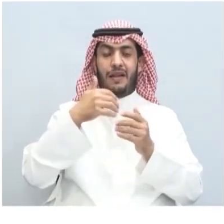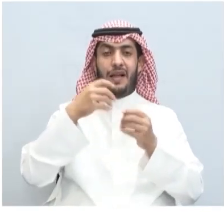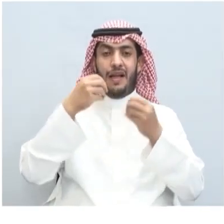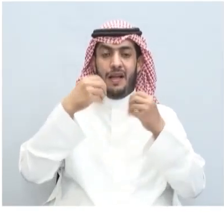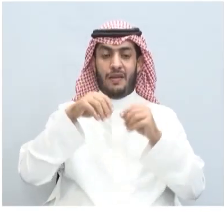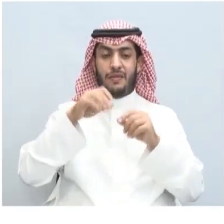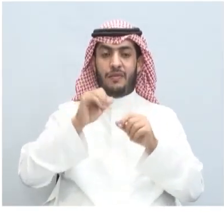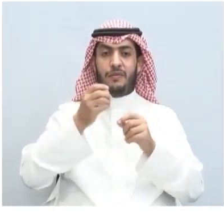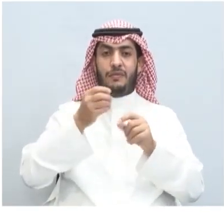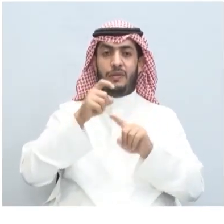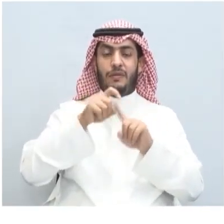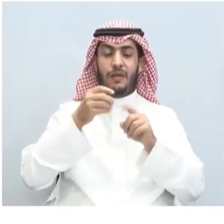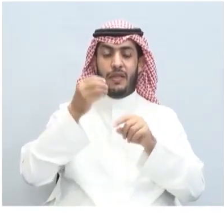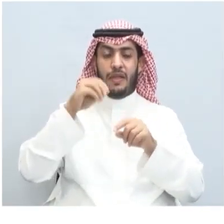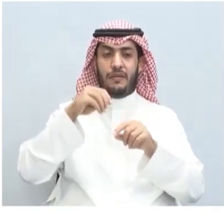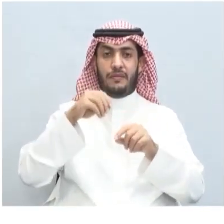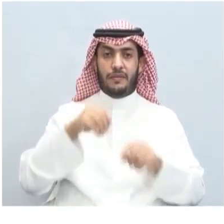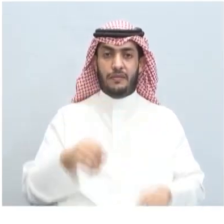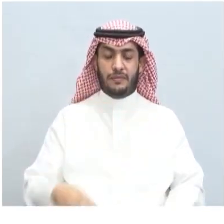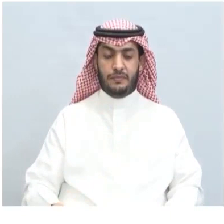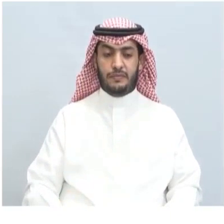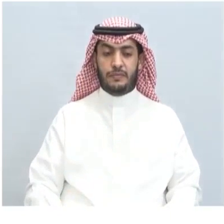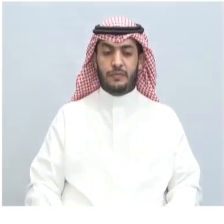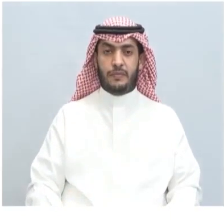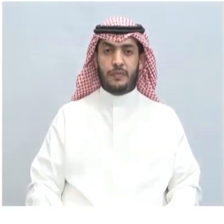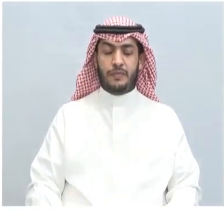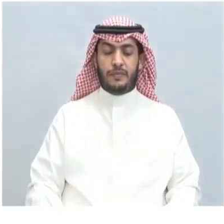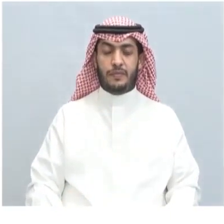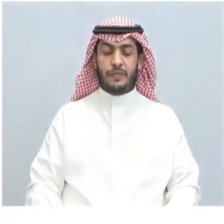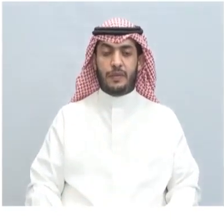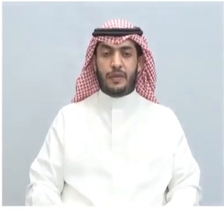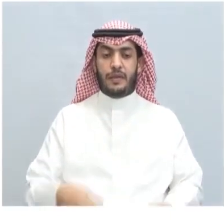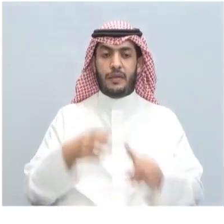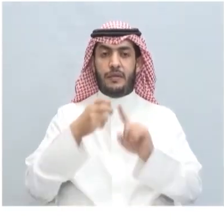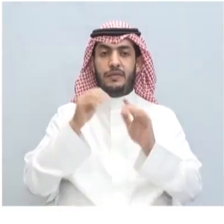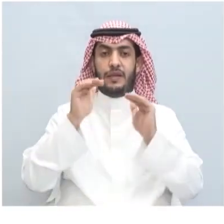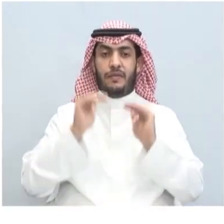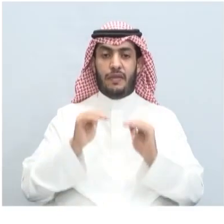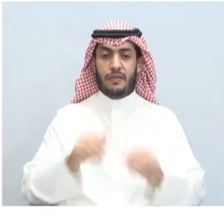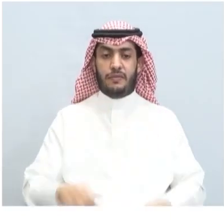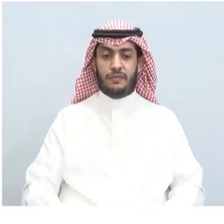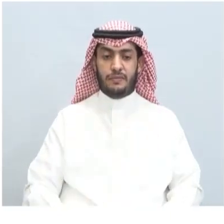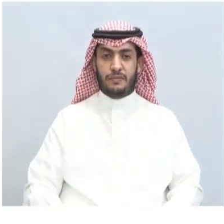للسهم بسبب اصدار اسهم اضافيه وايضا بالتاكيد قيمه السهم ستنخفض